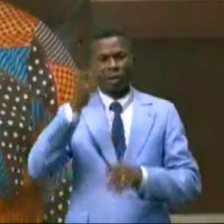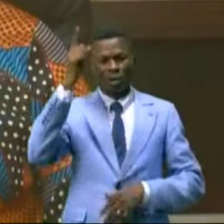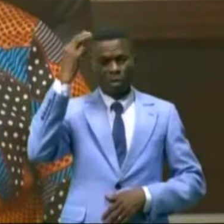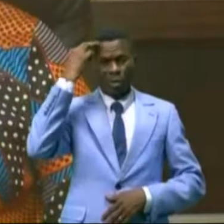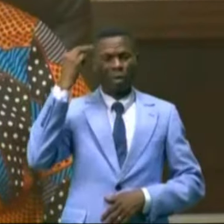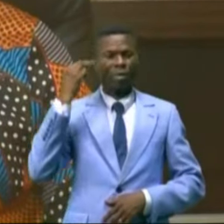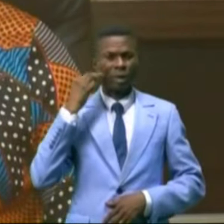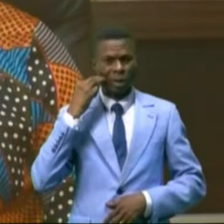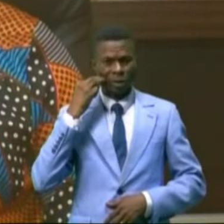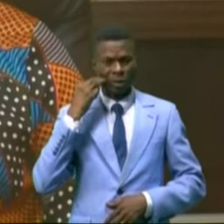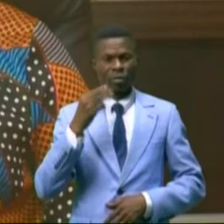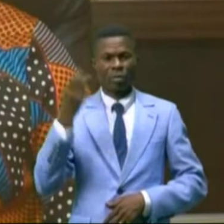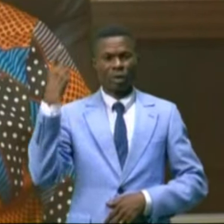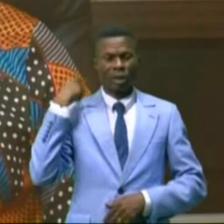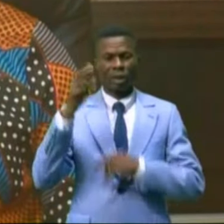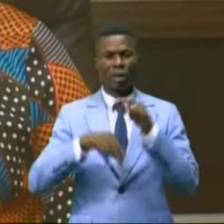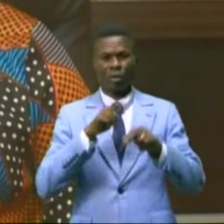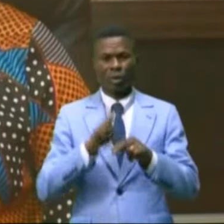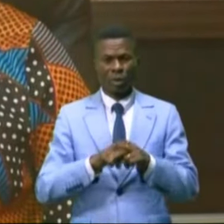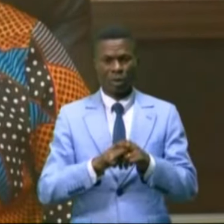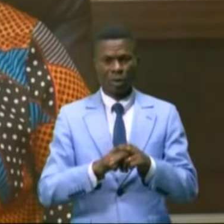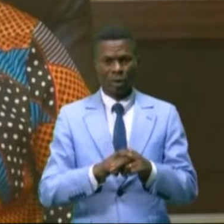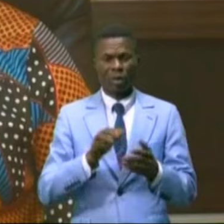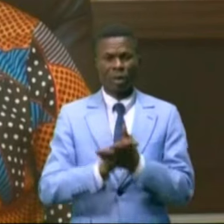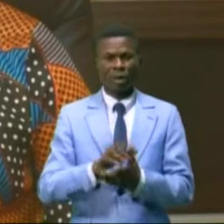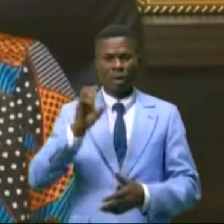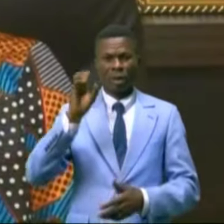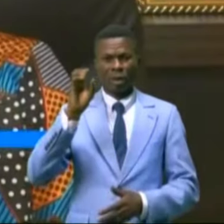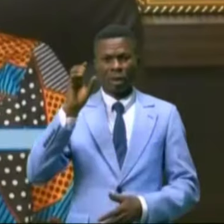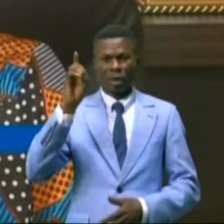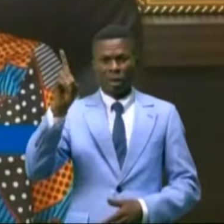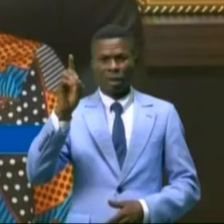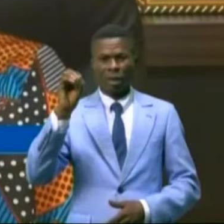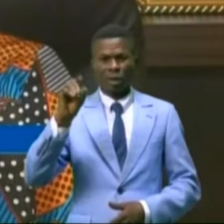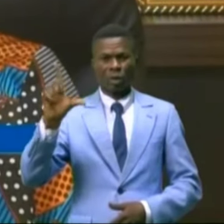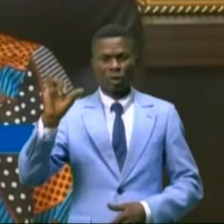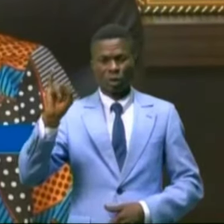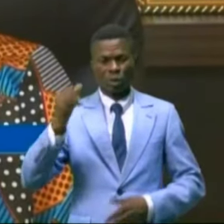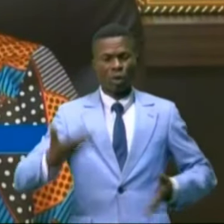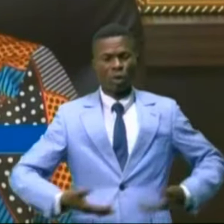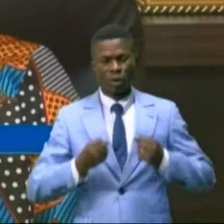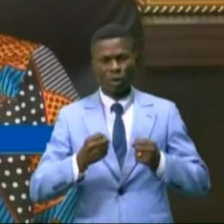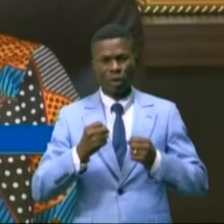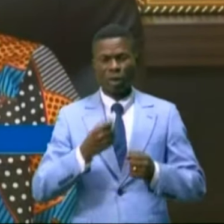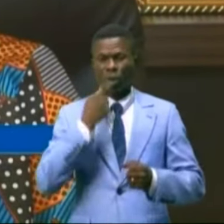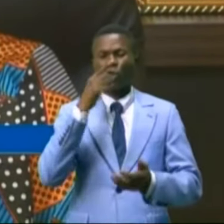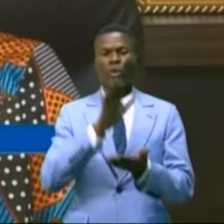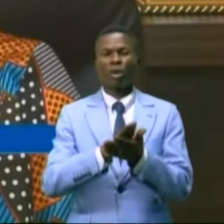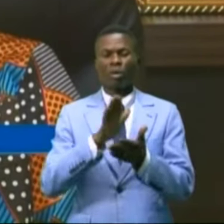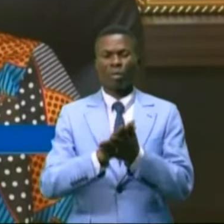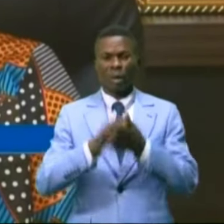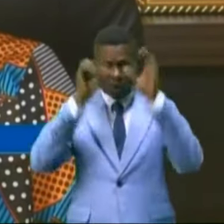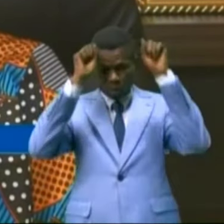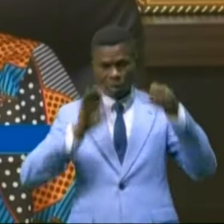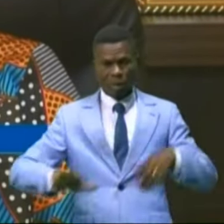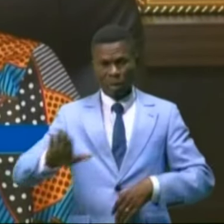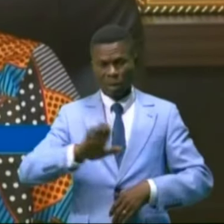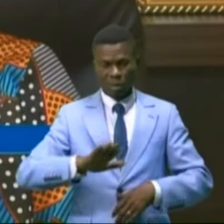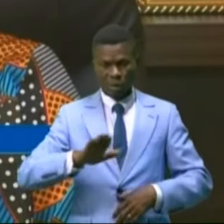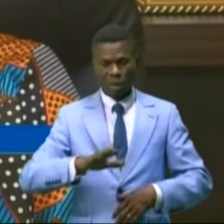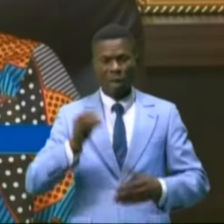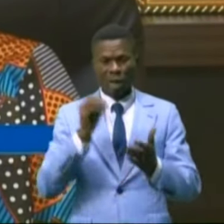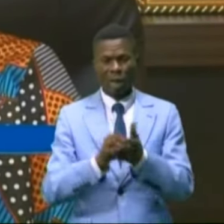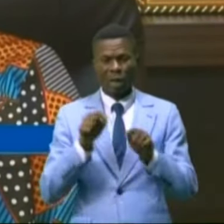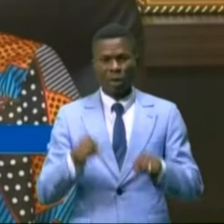commandement la députée nationale de tulombo s'en réjou nous voulons tout d'abord remercier le Chef de l'État qui aujourd'hui